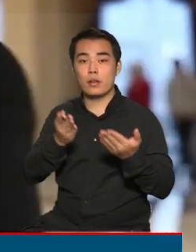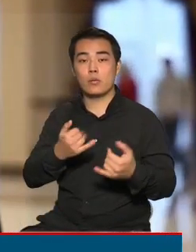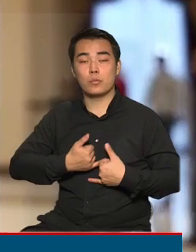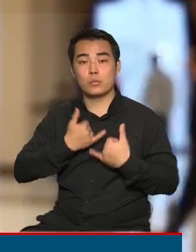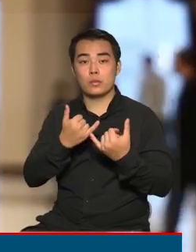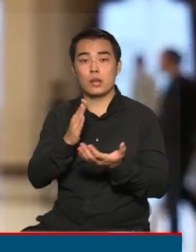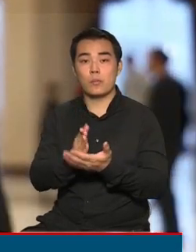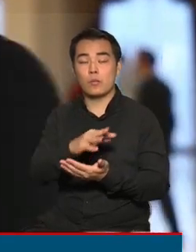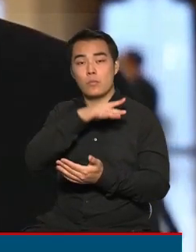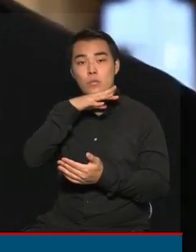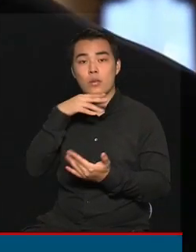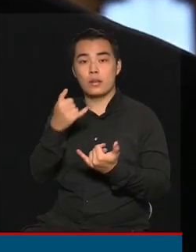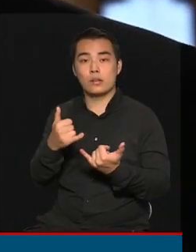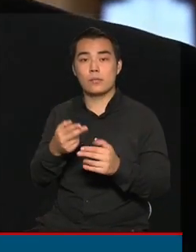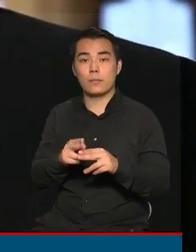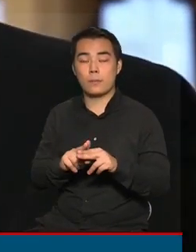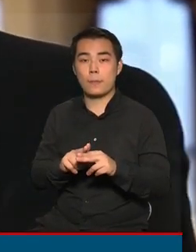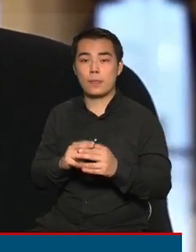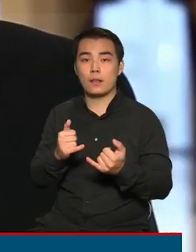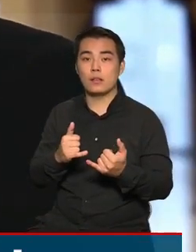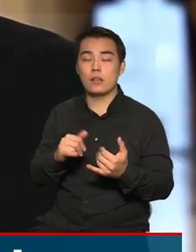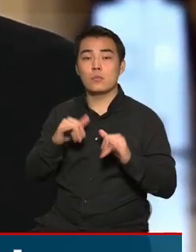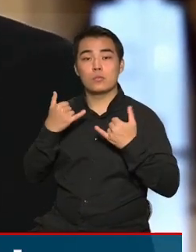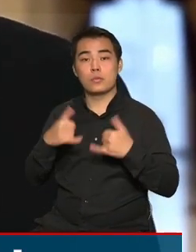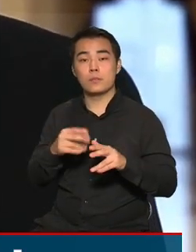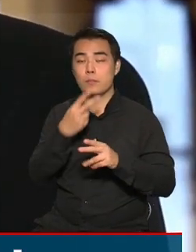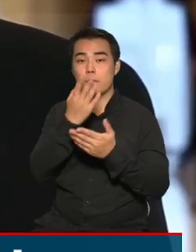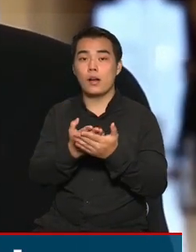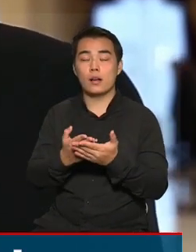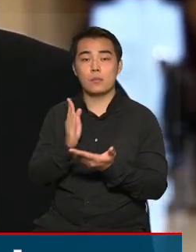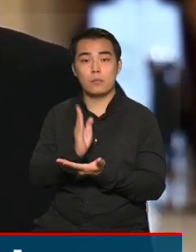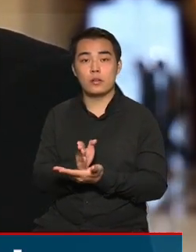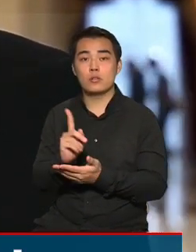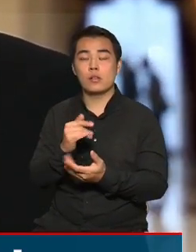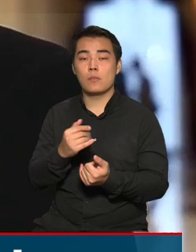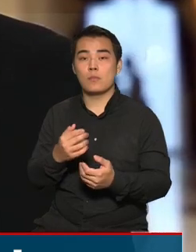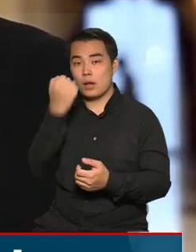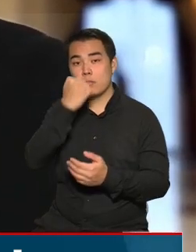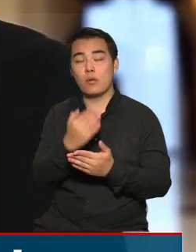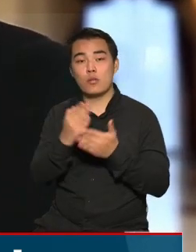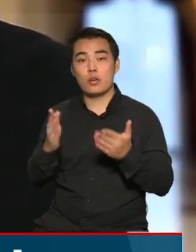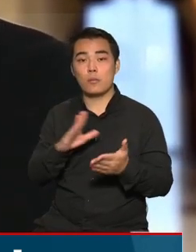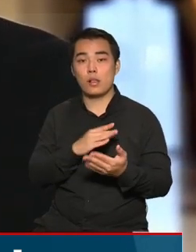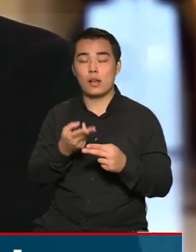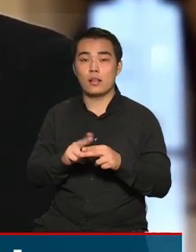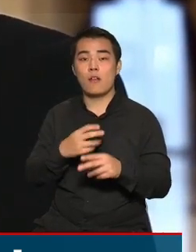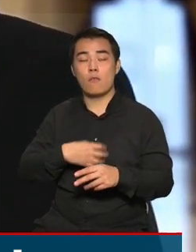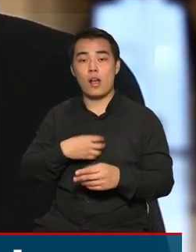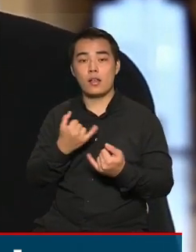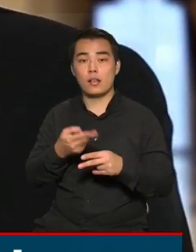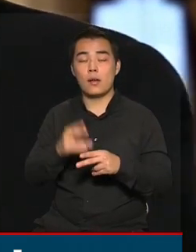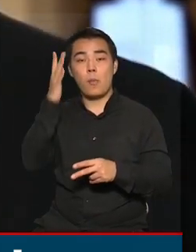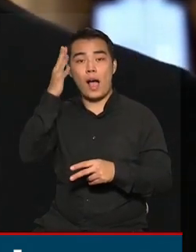отыр. Көп деген осы сәтті пайдаланды, бәрін үлкен рахмет айтқым келеді. Мүмкін алғыс айтқым келіп тұр. Енді бұның маңыздылығы осы